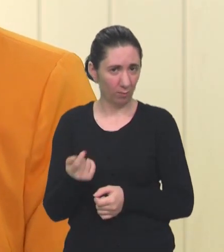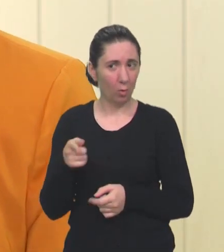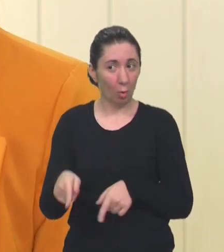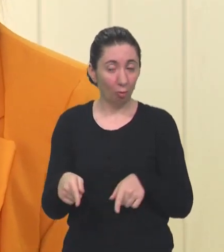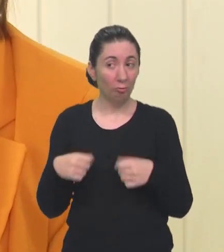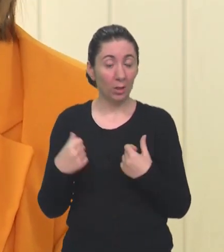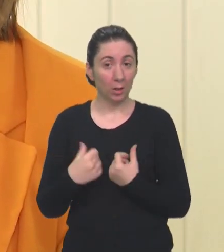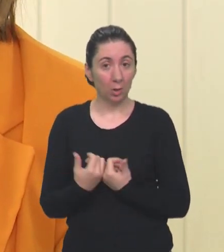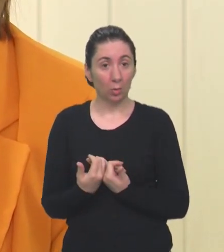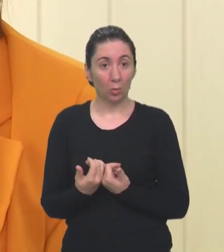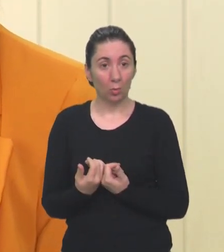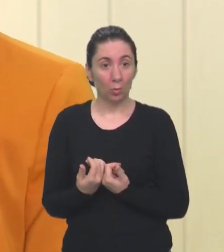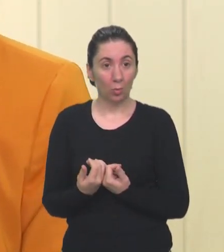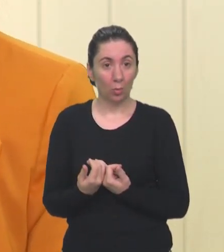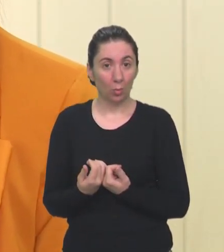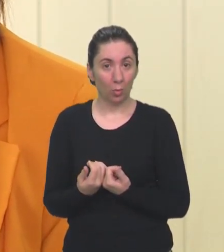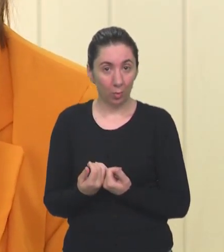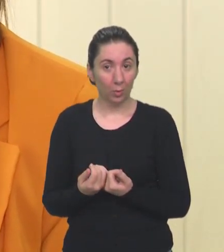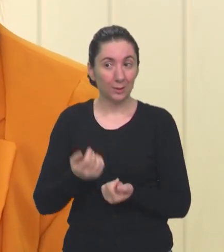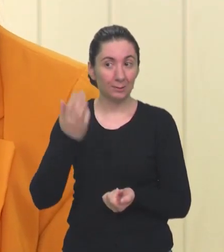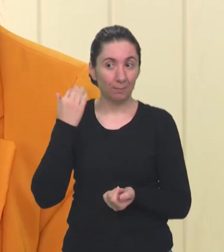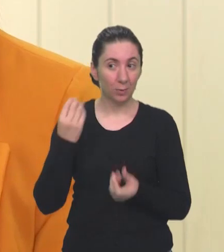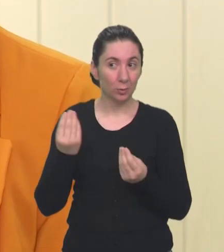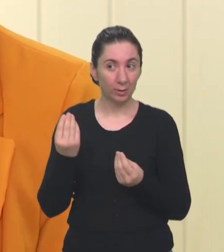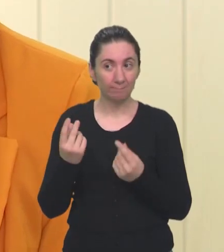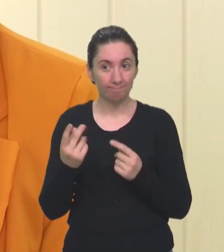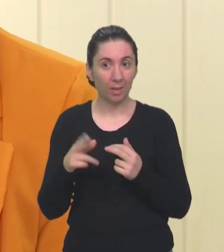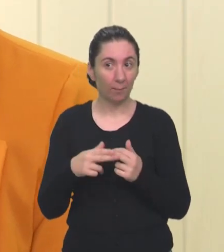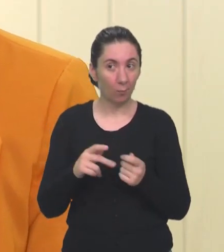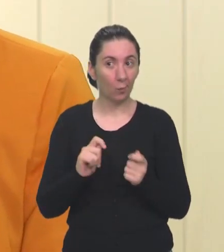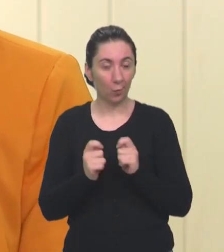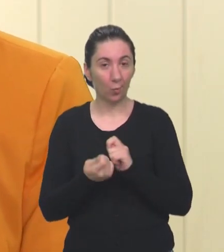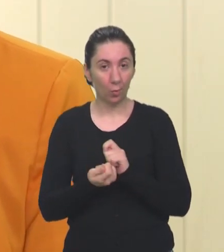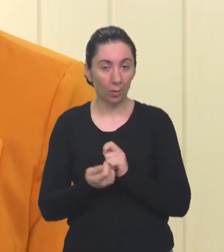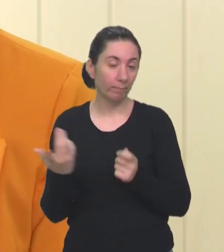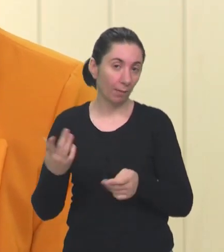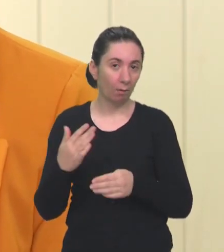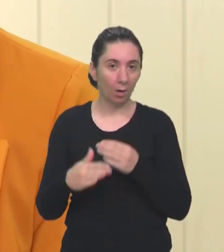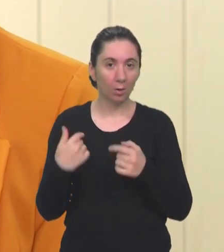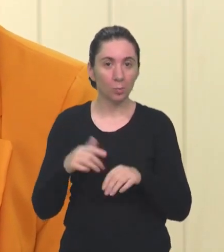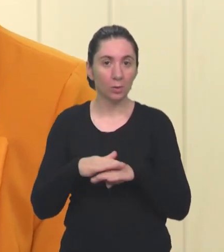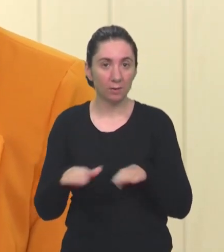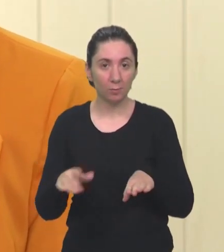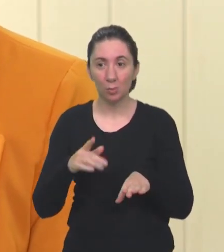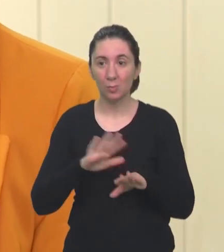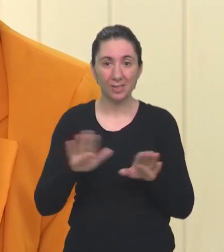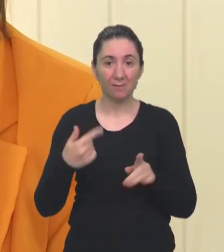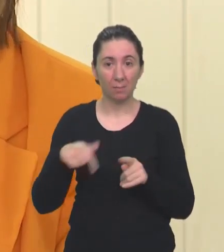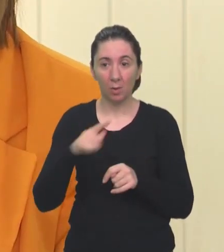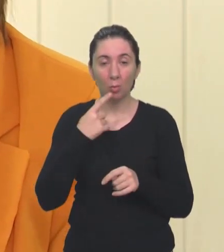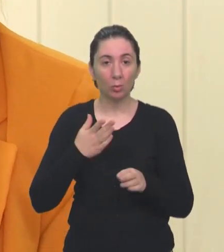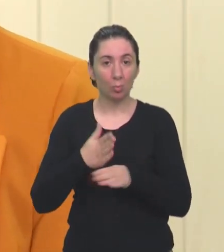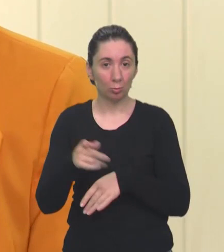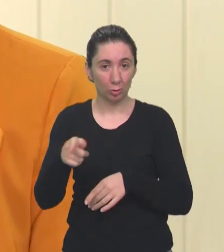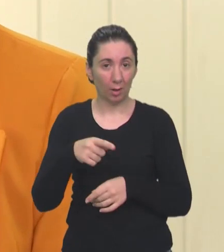ove godine, iako su bile nekakve indicije da će to biti drugačije, na kraju smo evo završili svi mi koji smo prošli